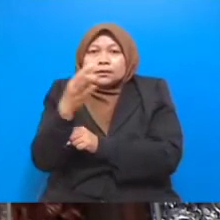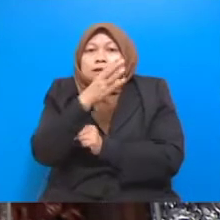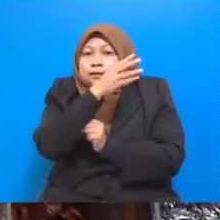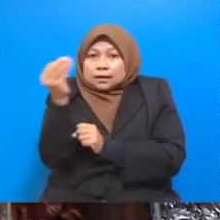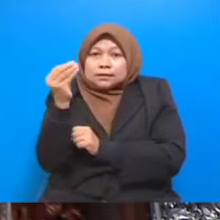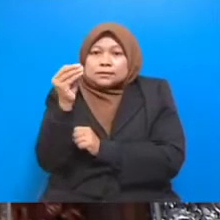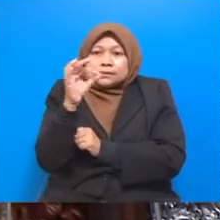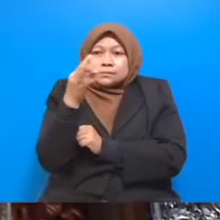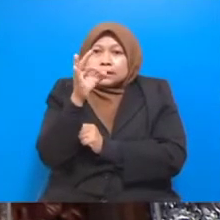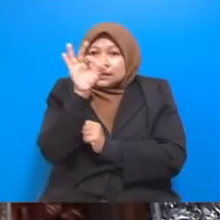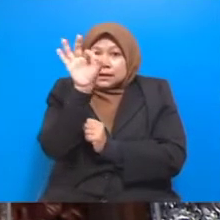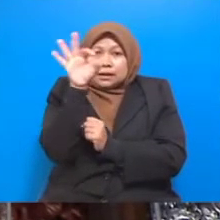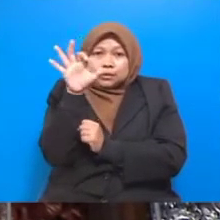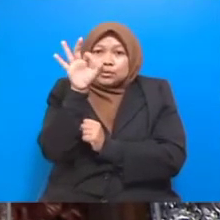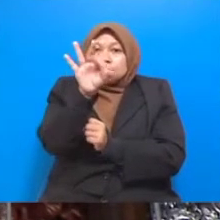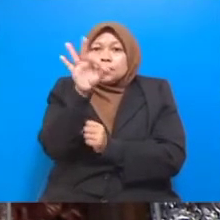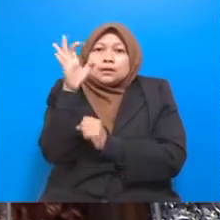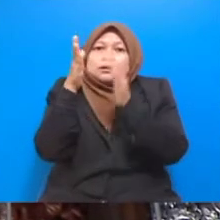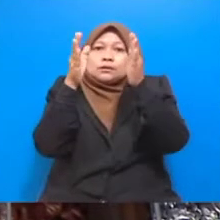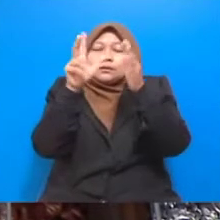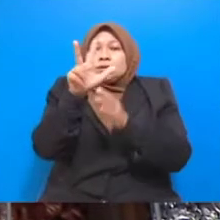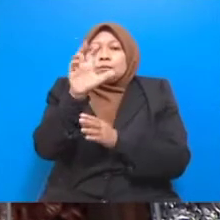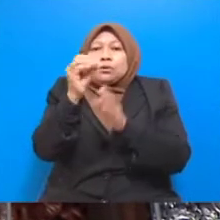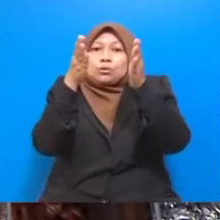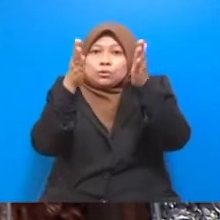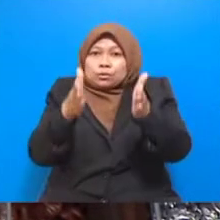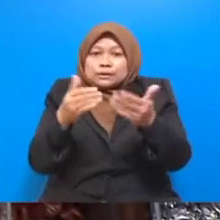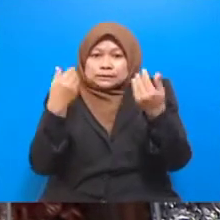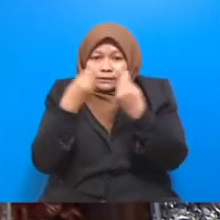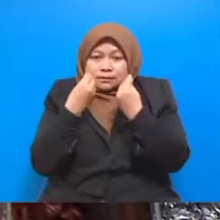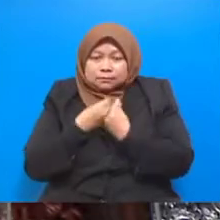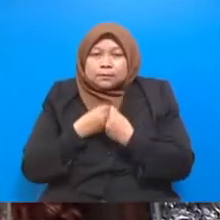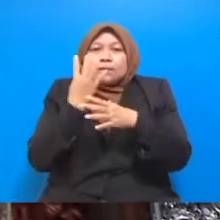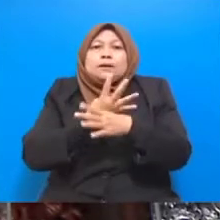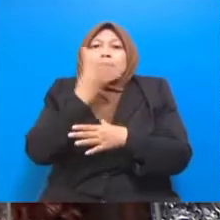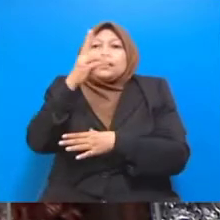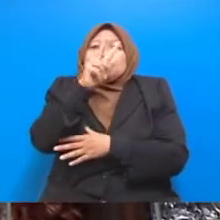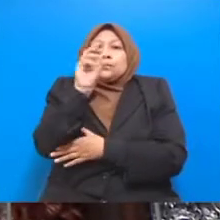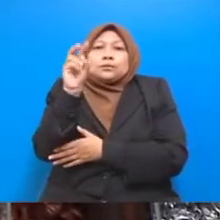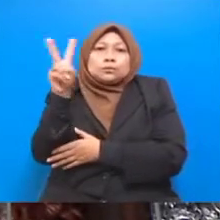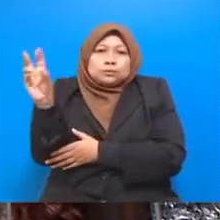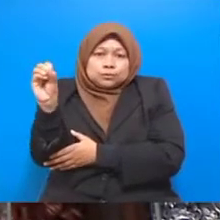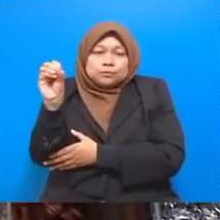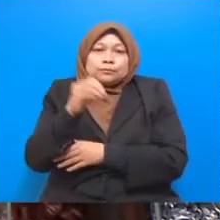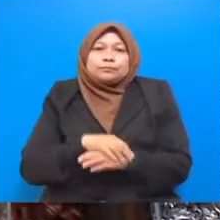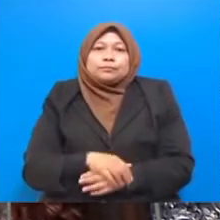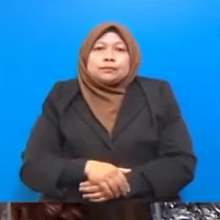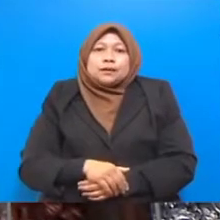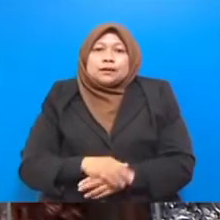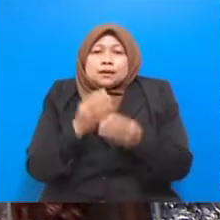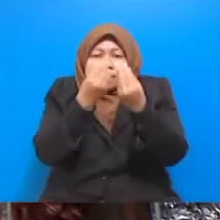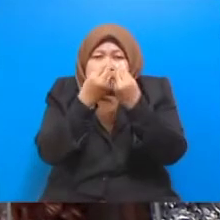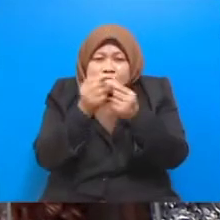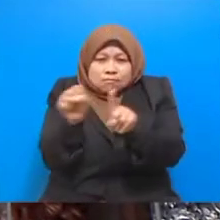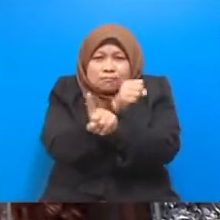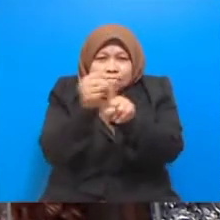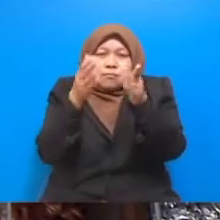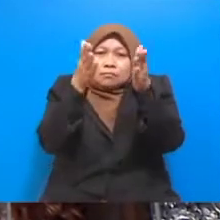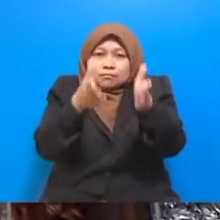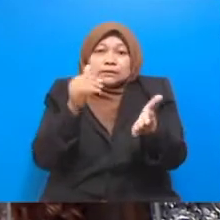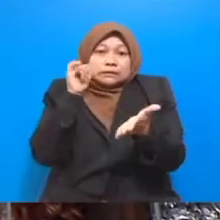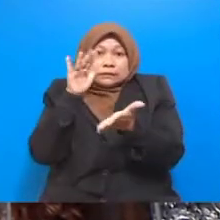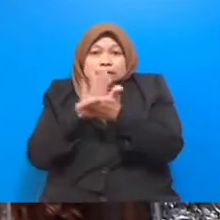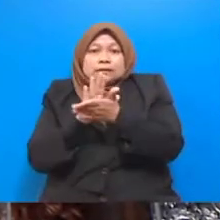dan 930 orang sehingga 30 file pada tahun 2020 mangsa keganasan rumah tangga